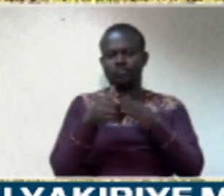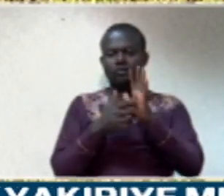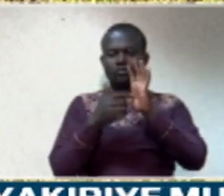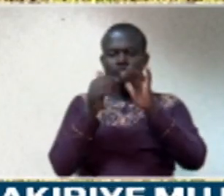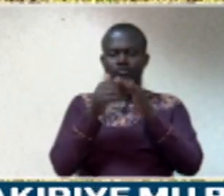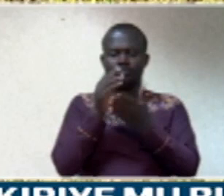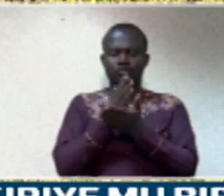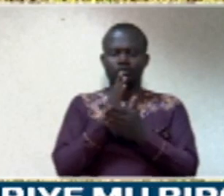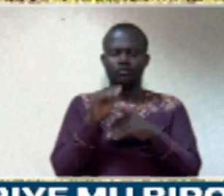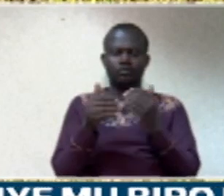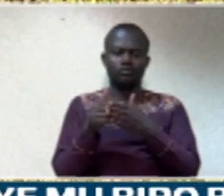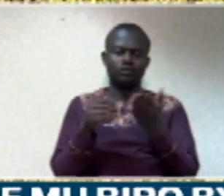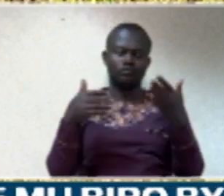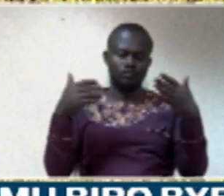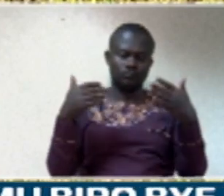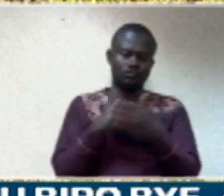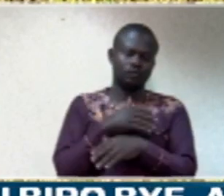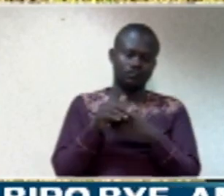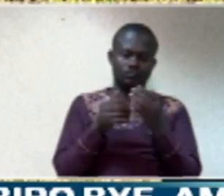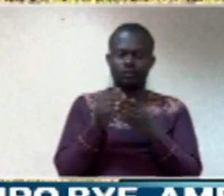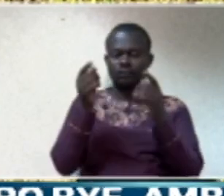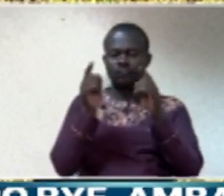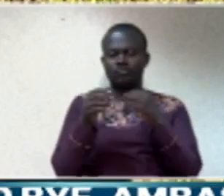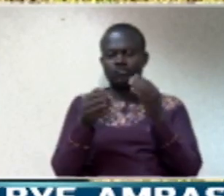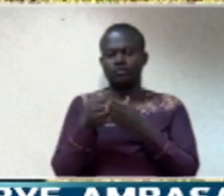yahise. Nabahumuriza rwose nibaze gisenyi